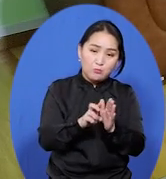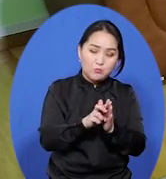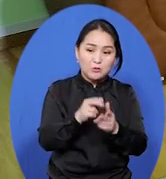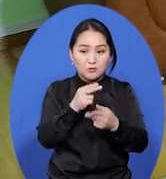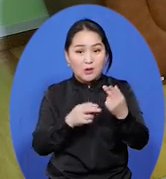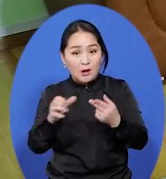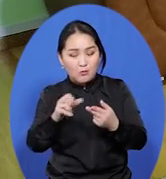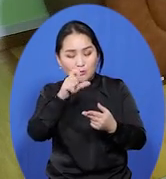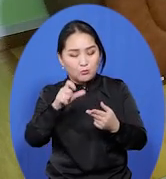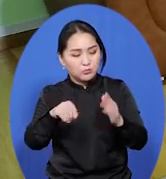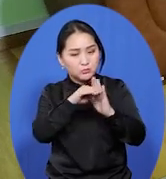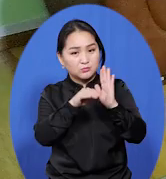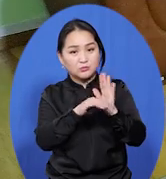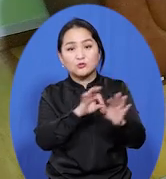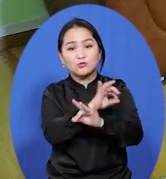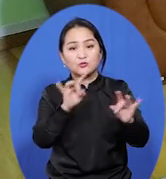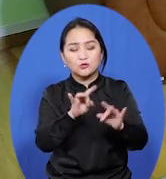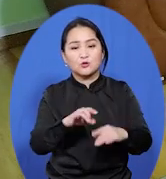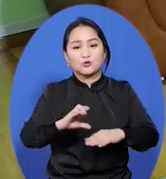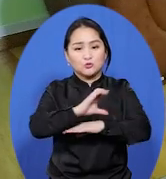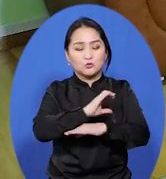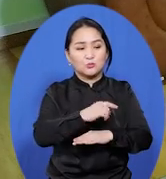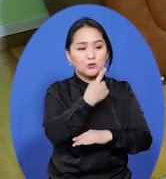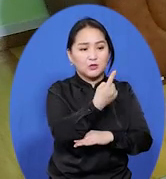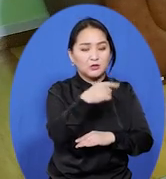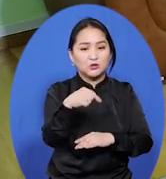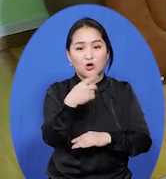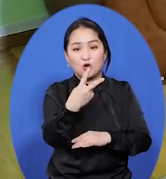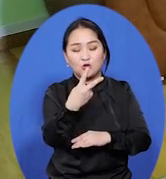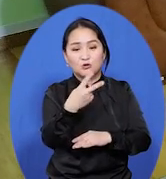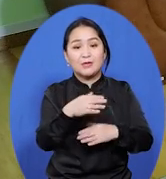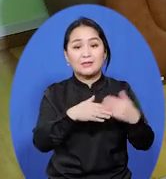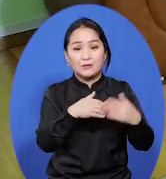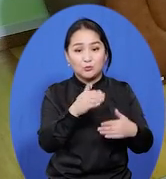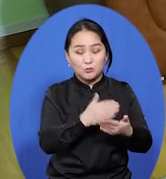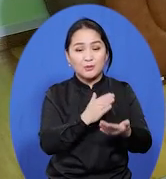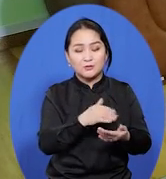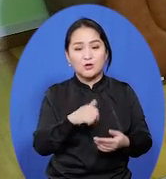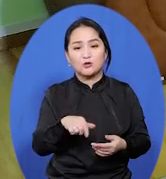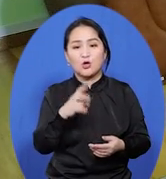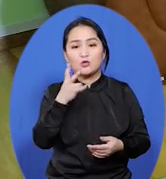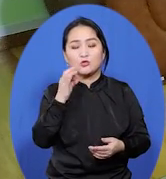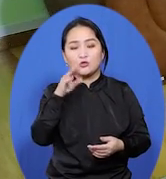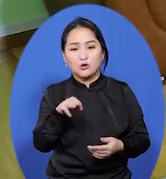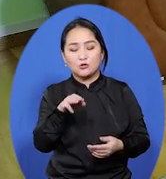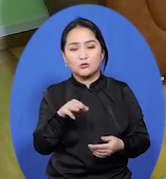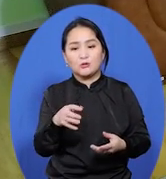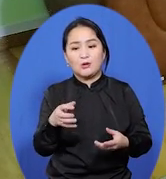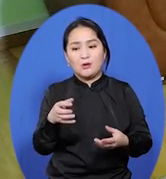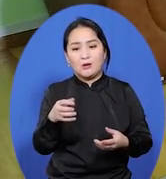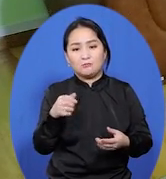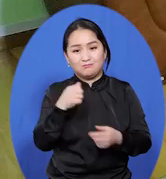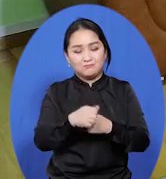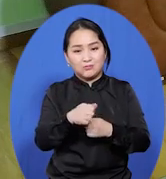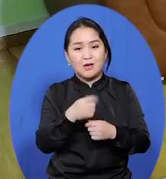Тэр үед одоо нэг сум болгонд нэгээс хоёр дэлгүүрээр сонгодог тэрнгүүрээр л авдаг гэсэн шүү дээ. одоо нөөт төлдөг бүх аж ахуйны зах хүнсний